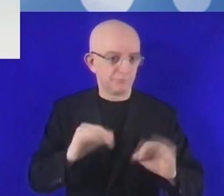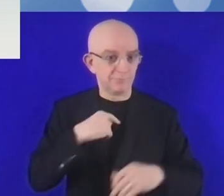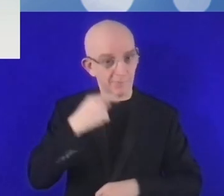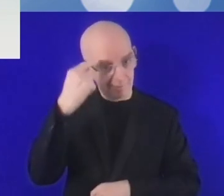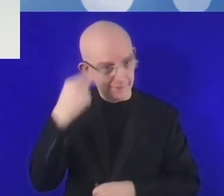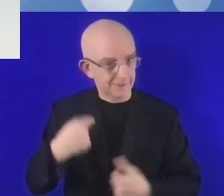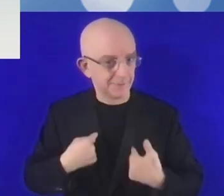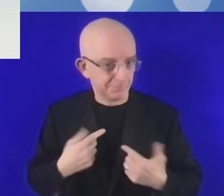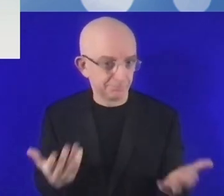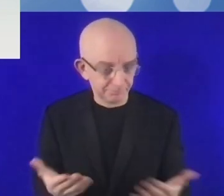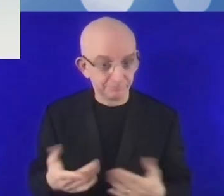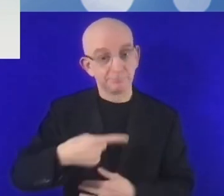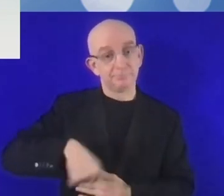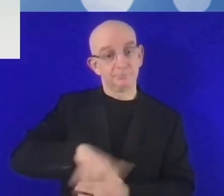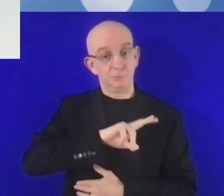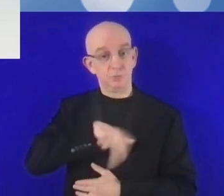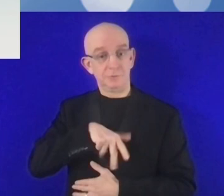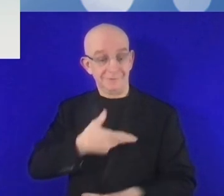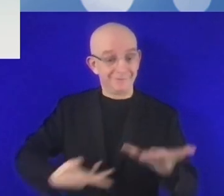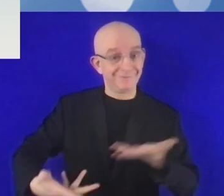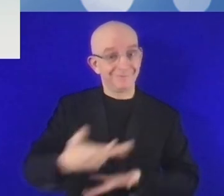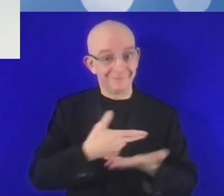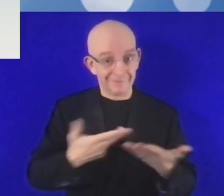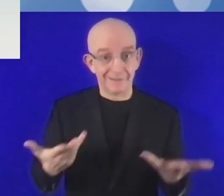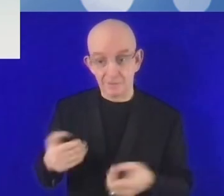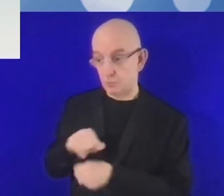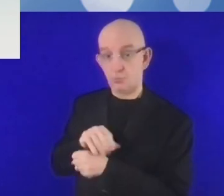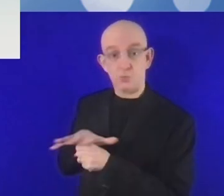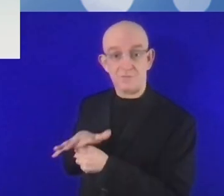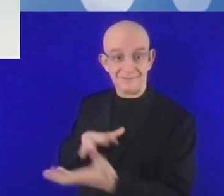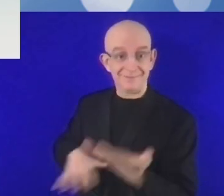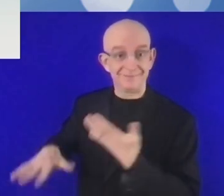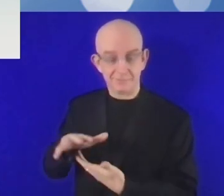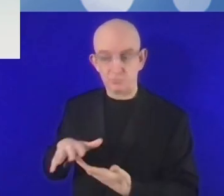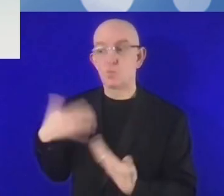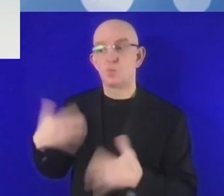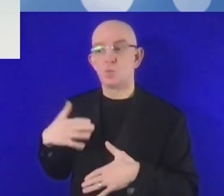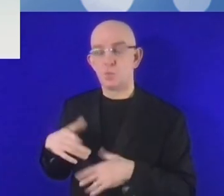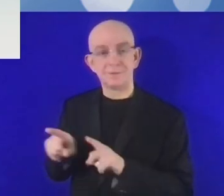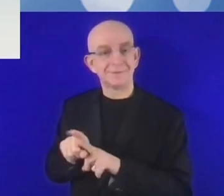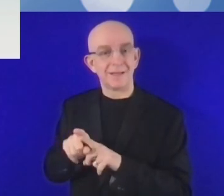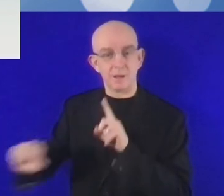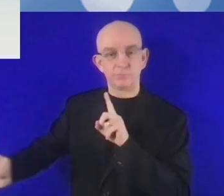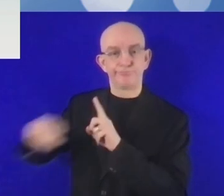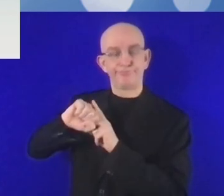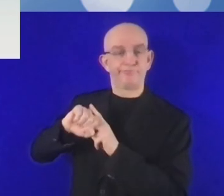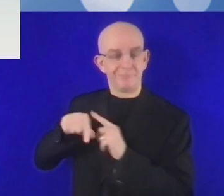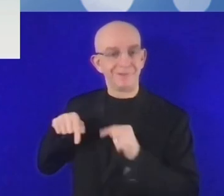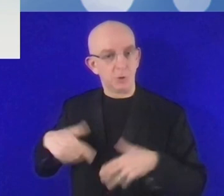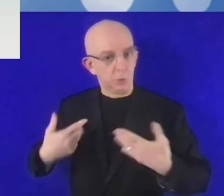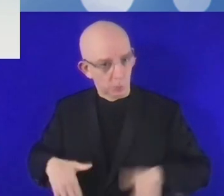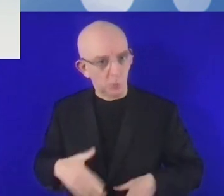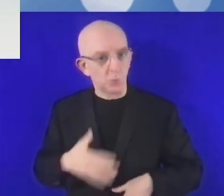мы можем создавать такие гибридные события, мероприятия. Наш